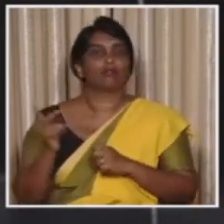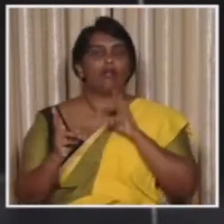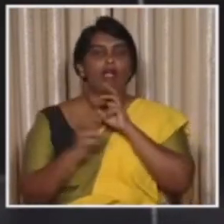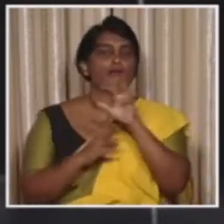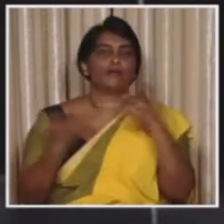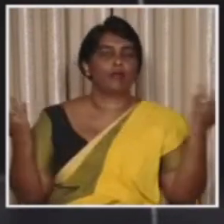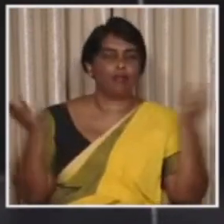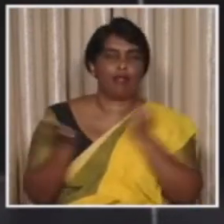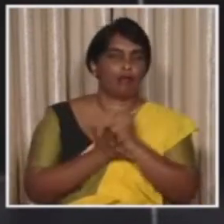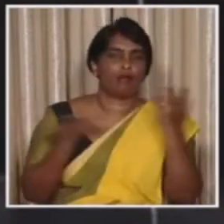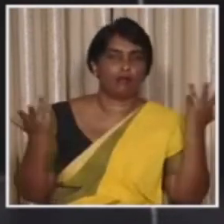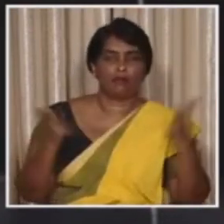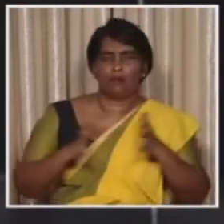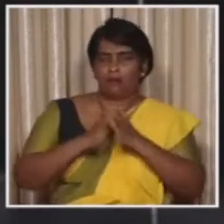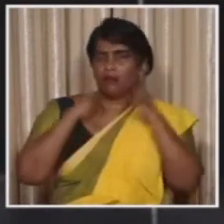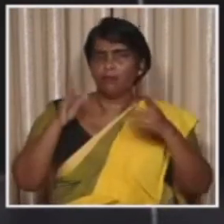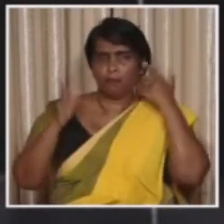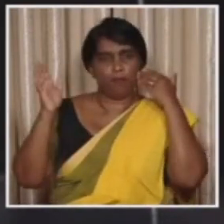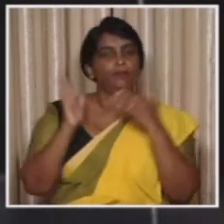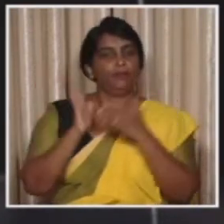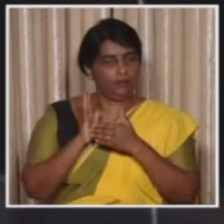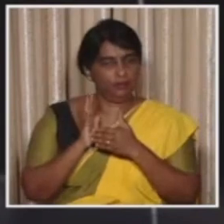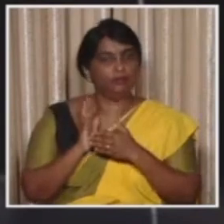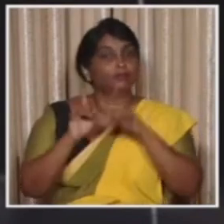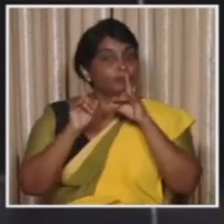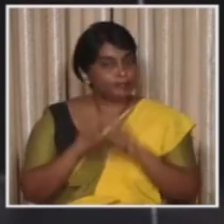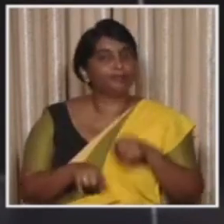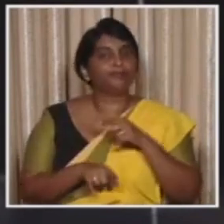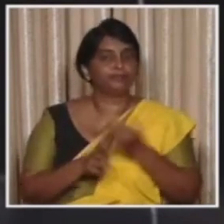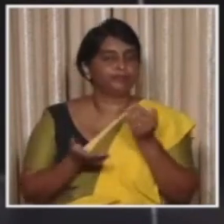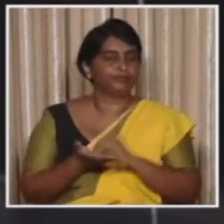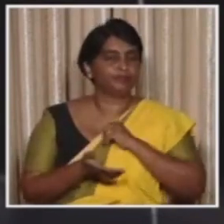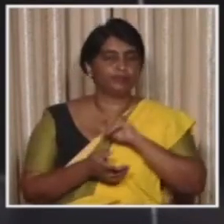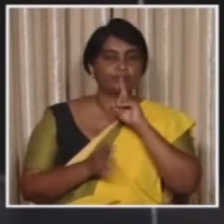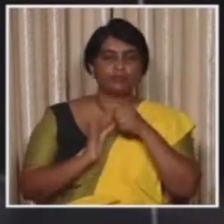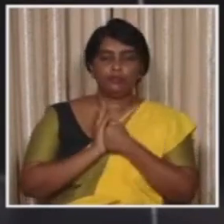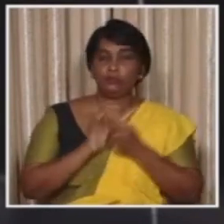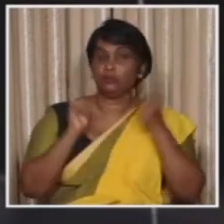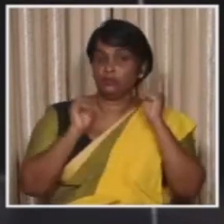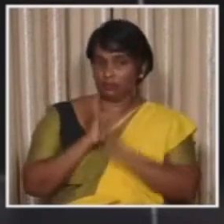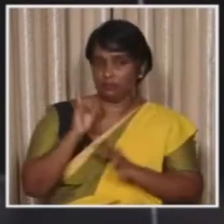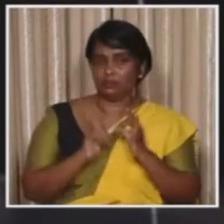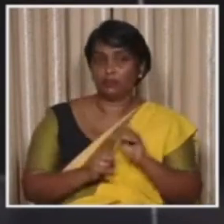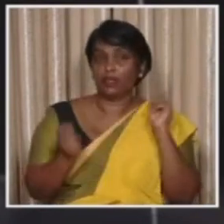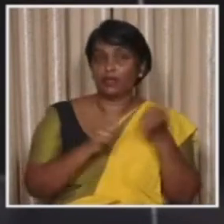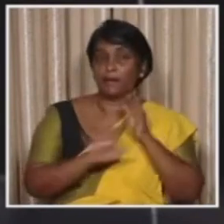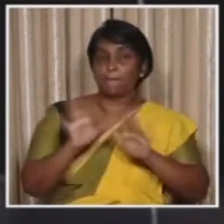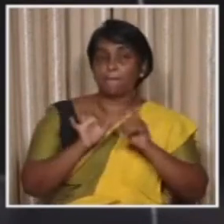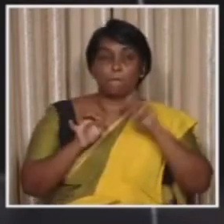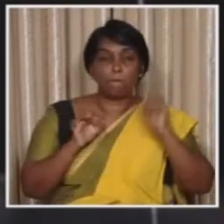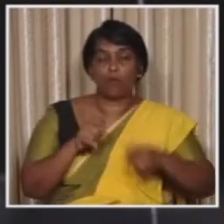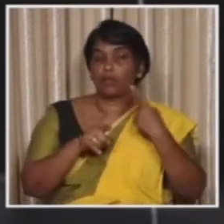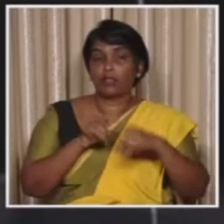අවුට් නෑ කියලා. ඒවාද විශාල වශයෙන් අවධානයට ලක් වෙලා තියෙනවා. ඒ වගේම මම තව දෙයක් කියන්න ඕන ගරු ක්‍රීඩා ඇමතුමා ක්‍රිකට් පාලක මණ්ඩලය විතර